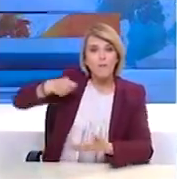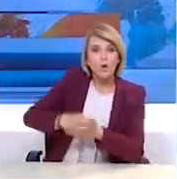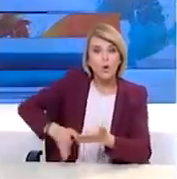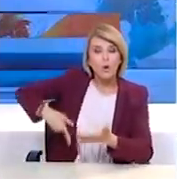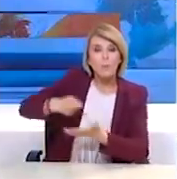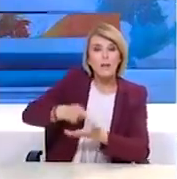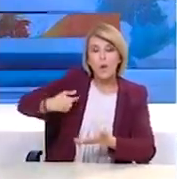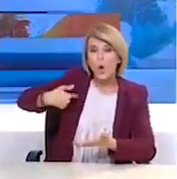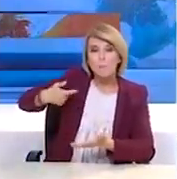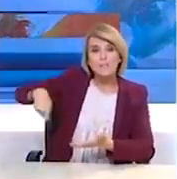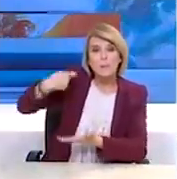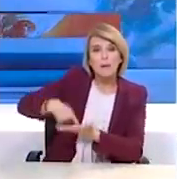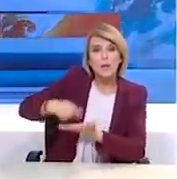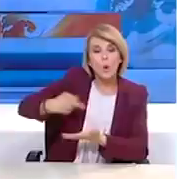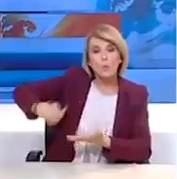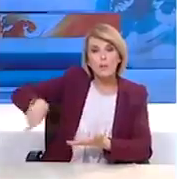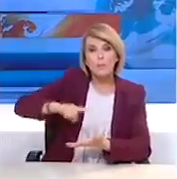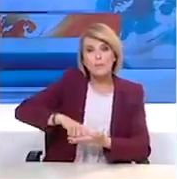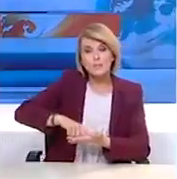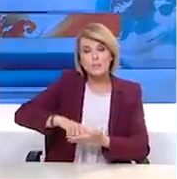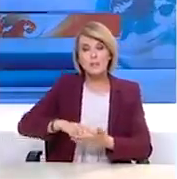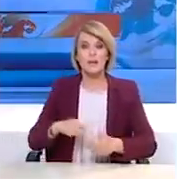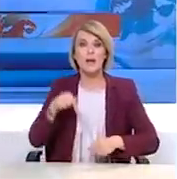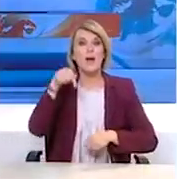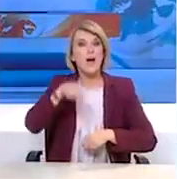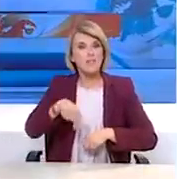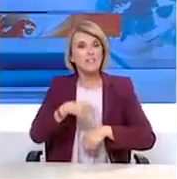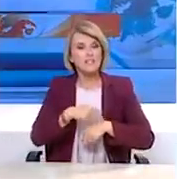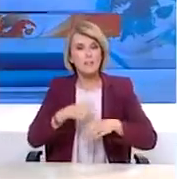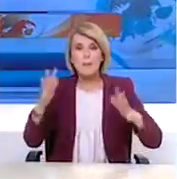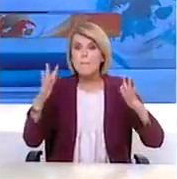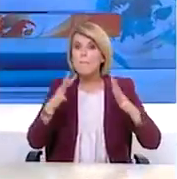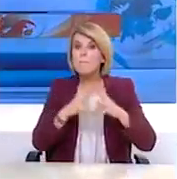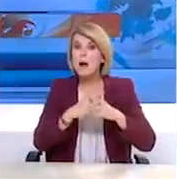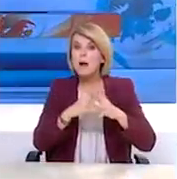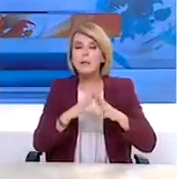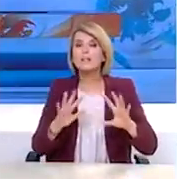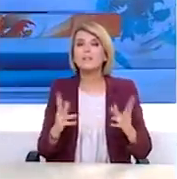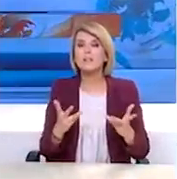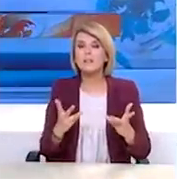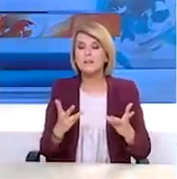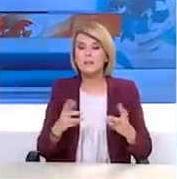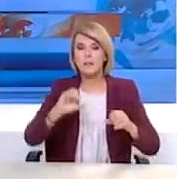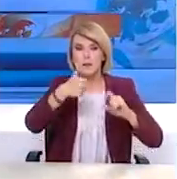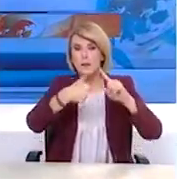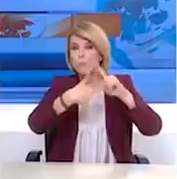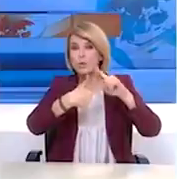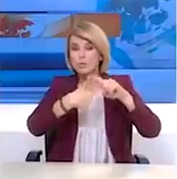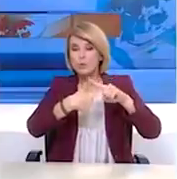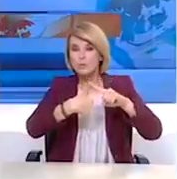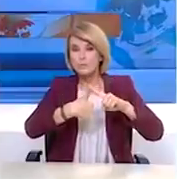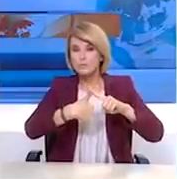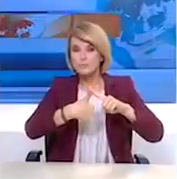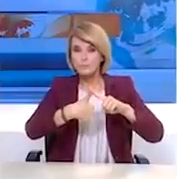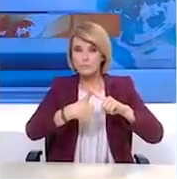ακόμα. Τη μάχη αυτή τη δίνουμε σε τρία μέτωπα κυρίως. Το πρώτο μέτωπο αφορά την ανάσχεση